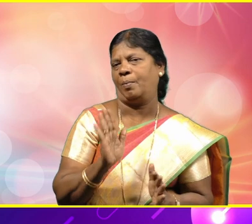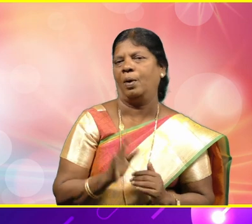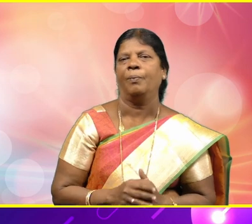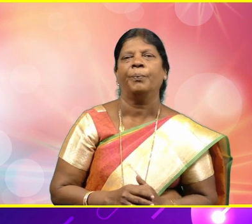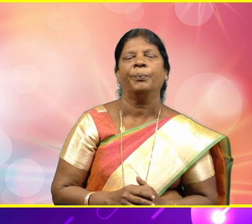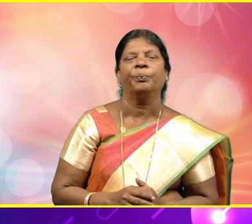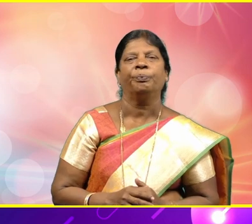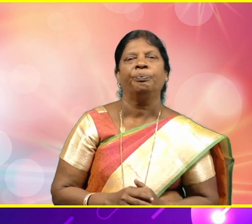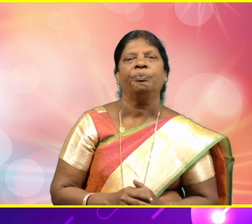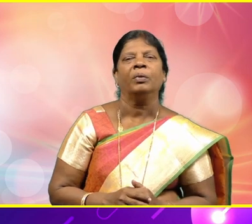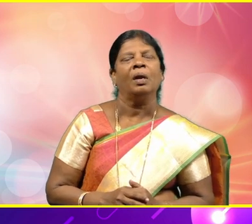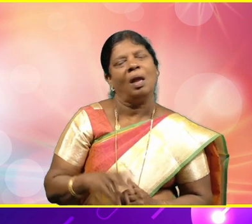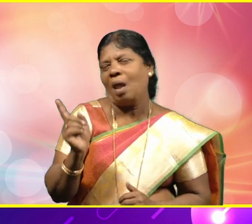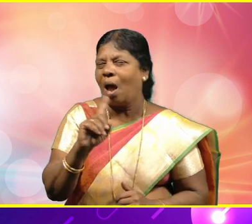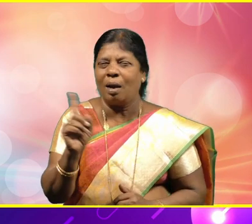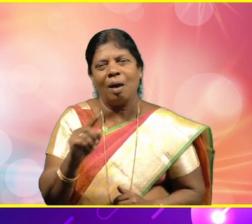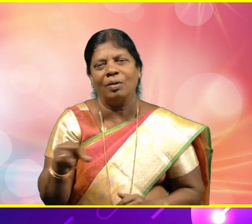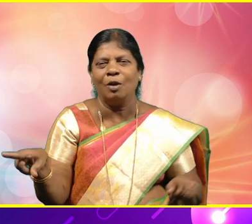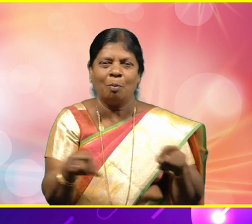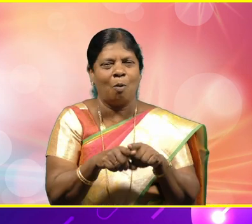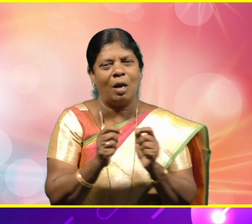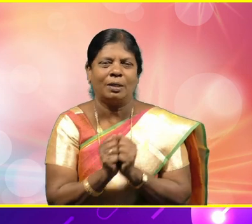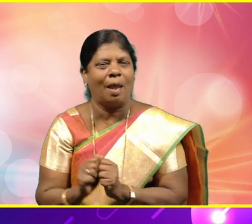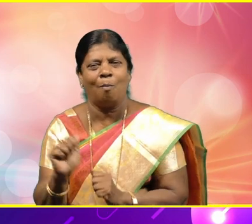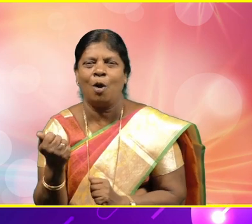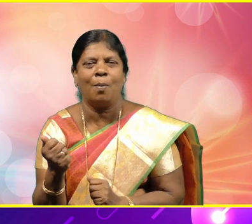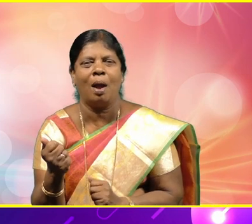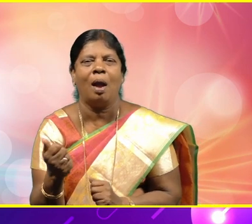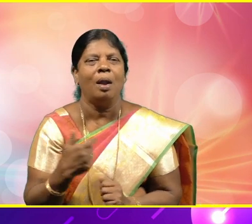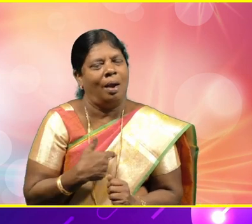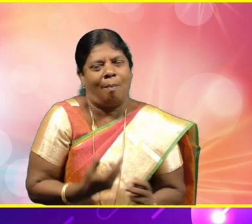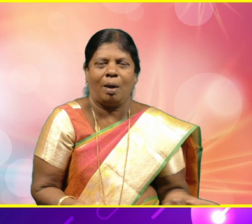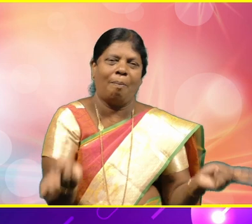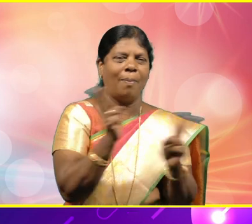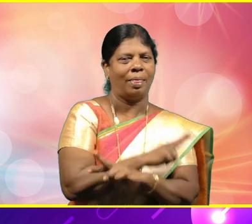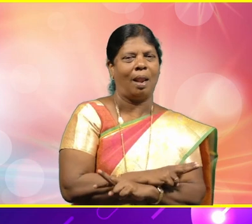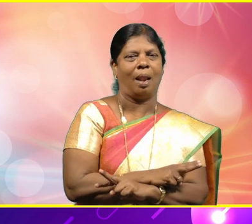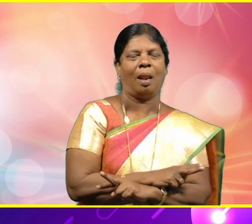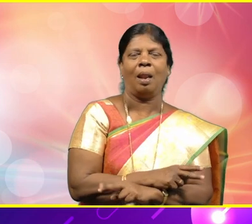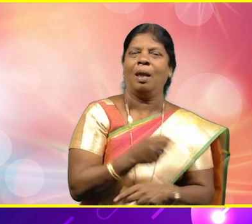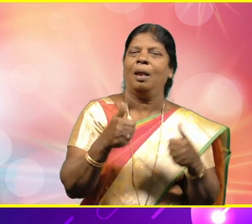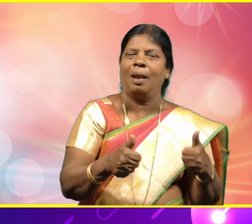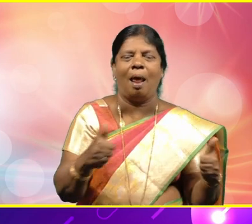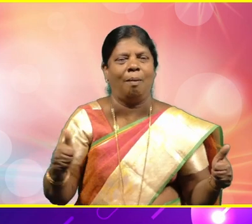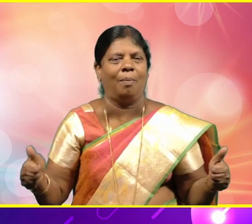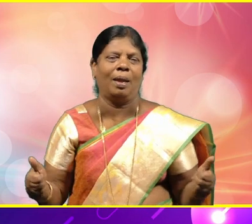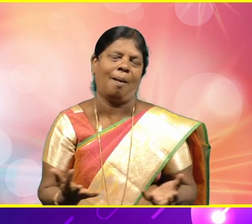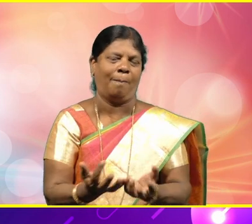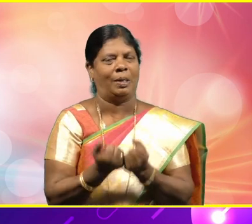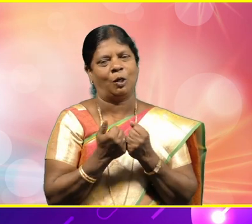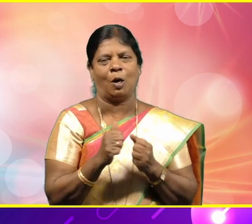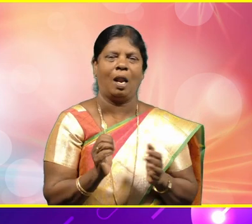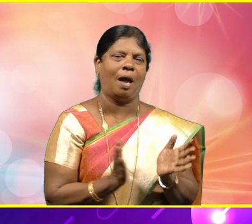என்று விரும்புகிறார். பாருங்கள், இப்படி யாராவது நமக்கு செய்வார்களா? நமக்கு பதிலாக